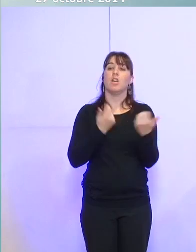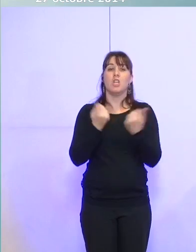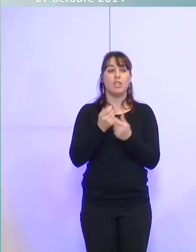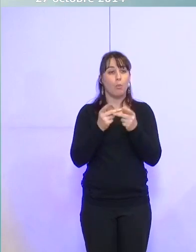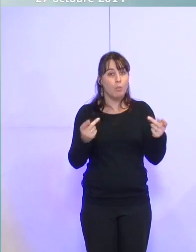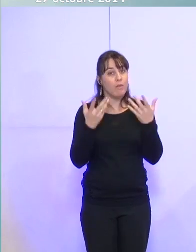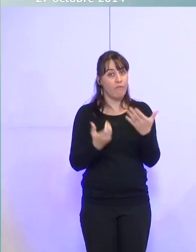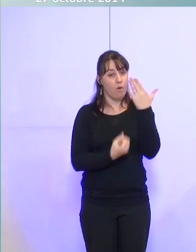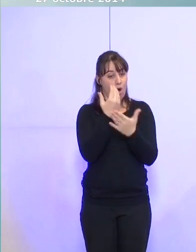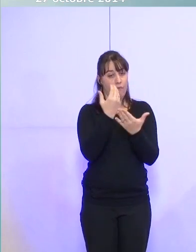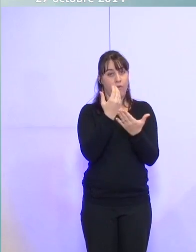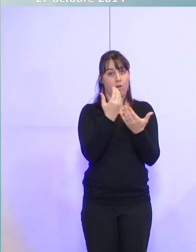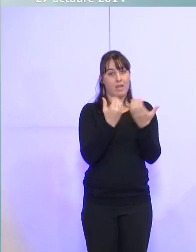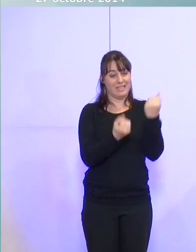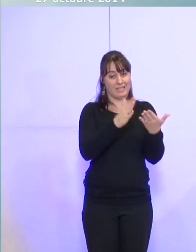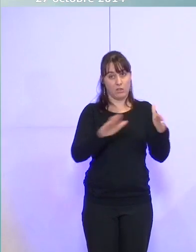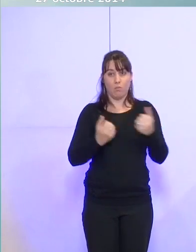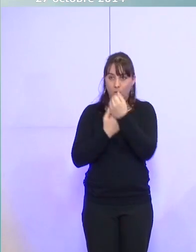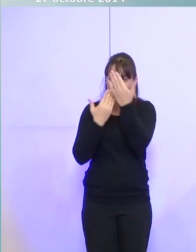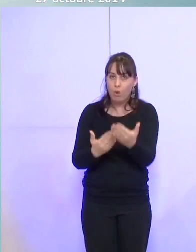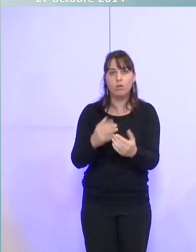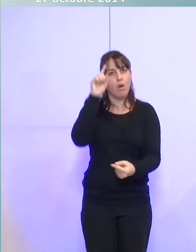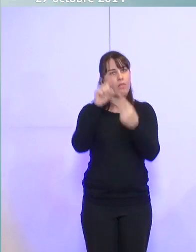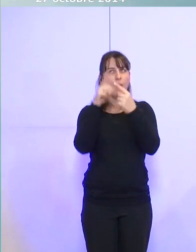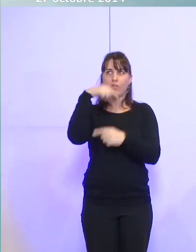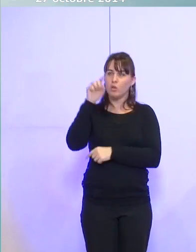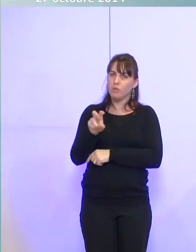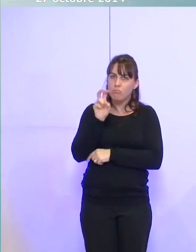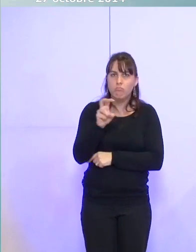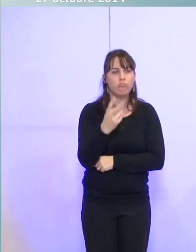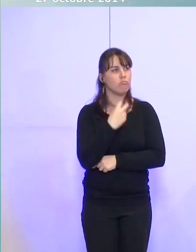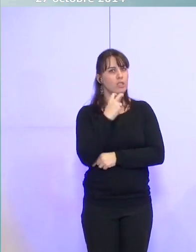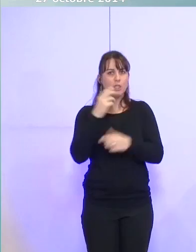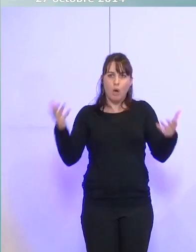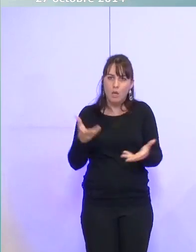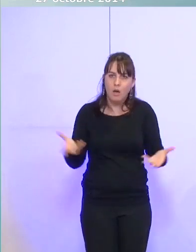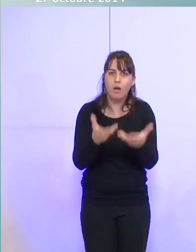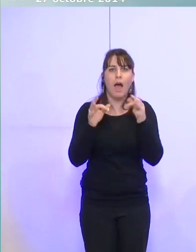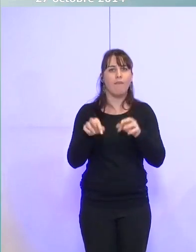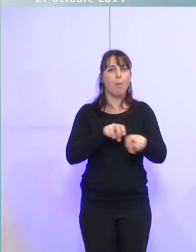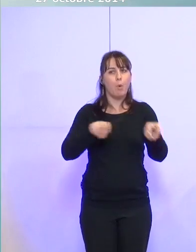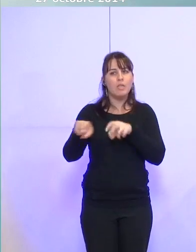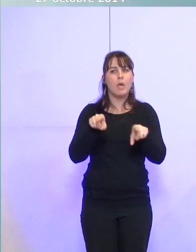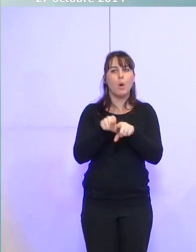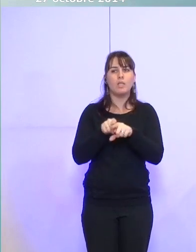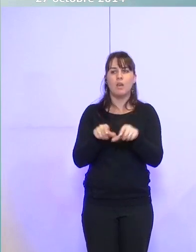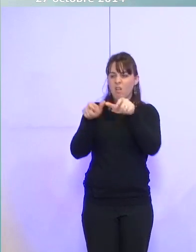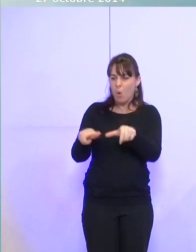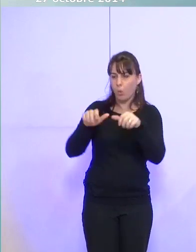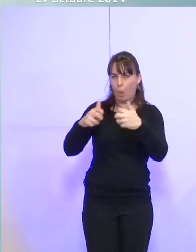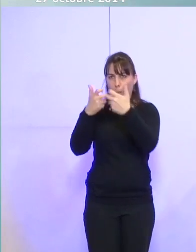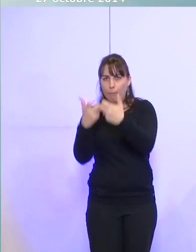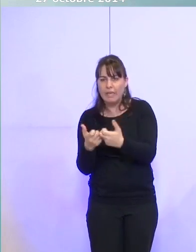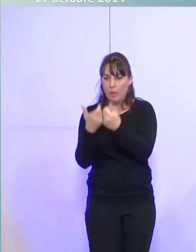de stationnement. Il en va de nos engagements écologistes et citoyens, autant en matière de mobilité que de contrôle des coûts et des